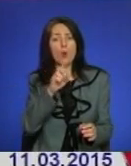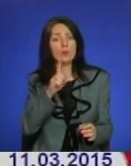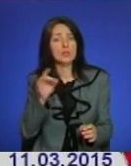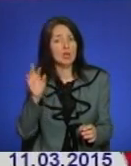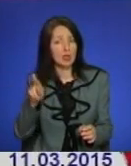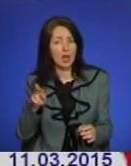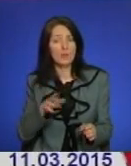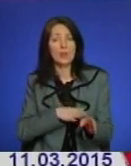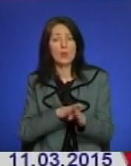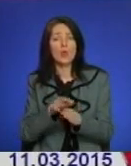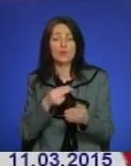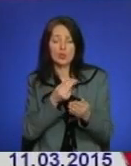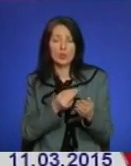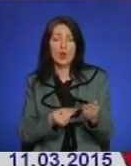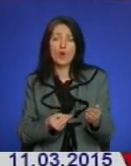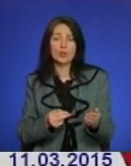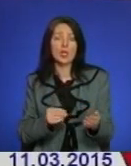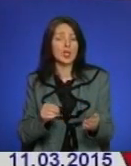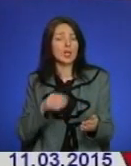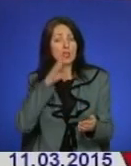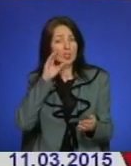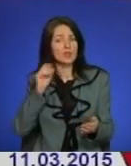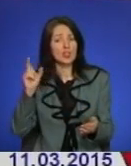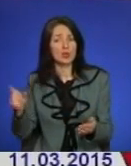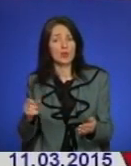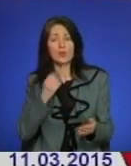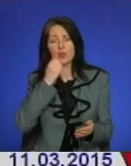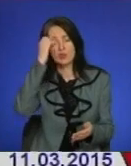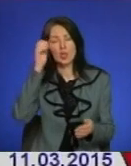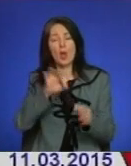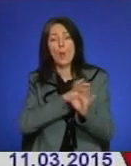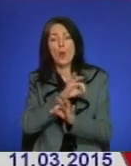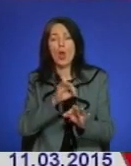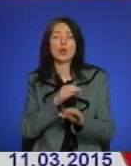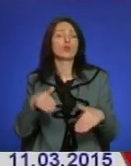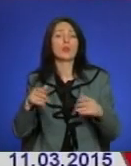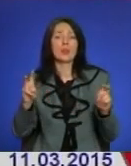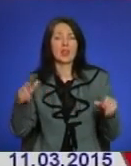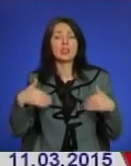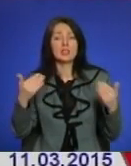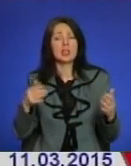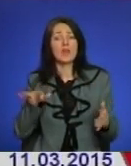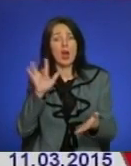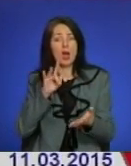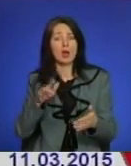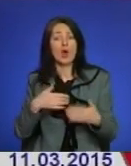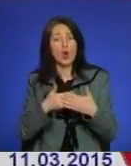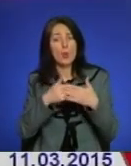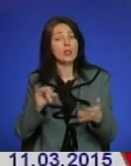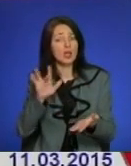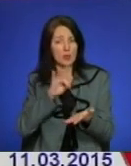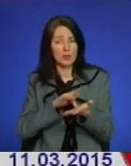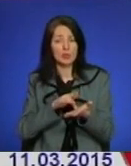досить повно змальований Шевченком. Завдяки проєкту ініціативи «Громада і місто» у бібліотеці представили